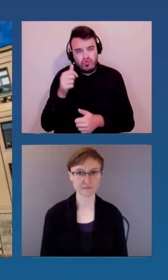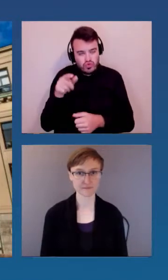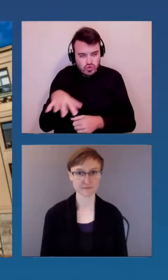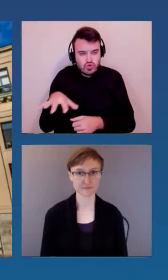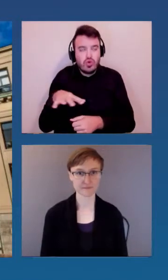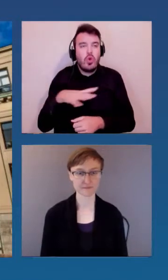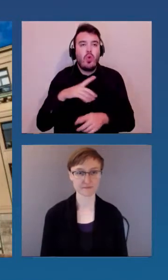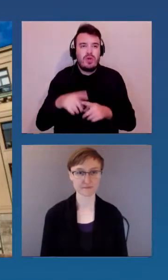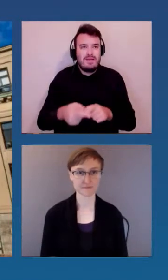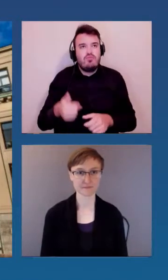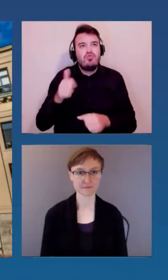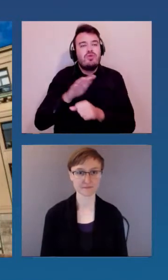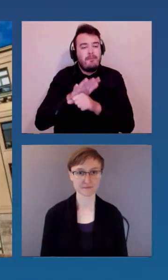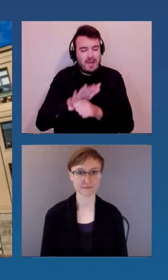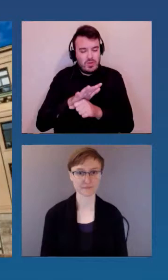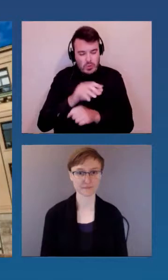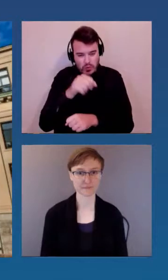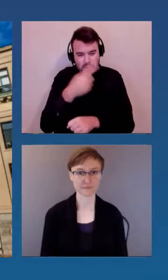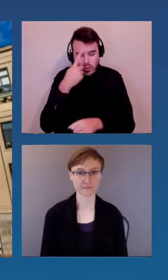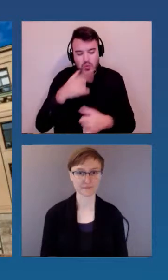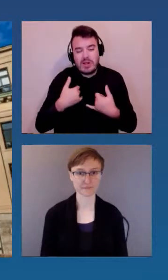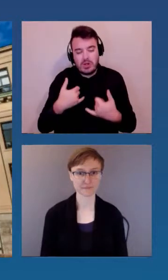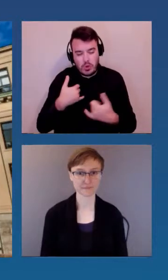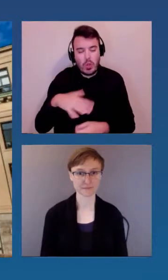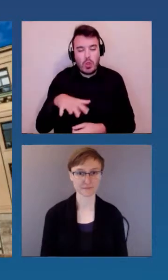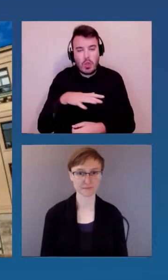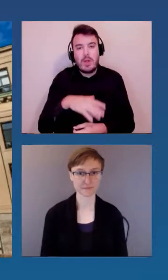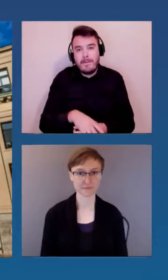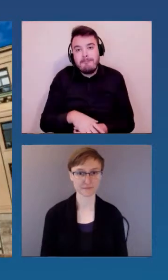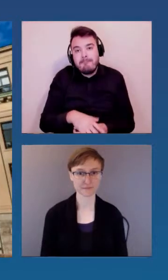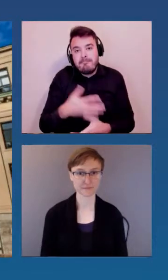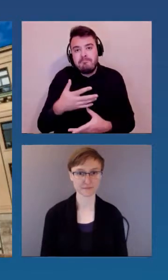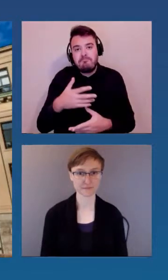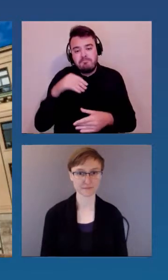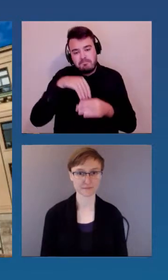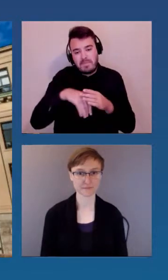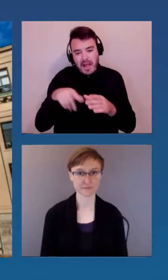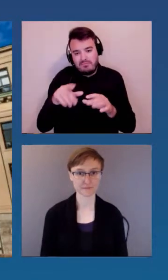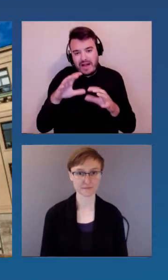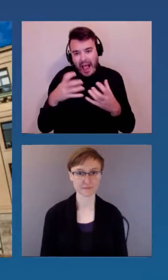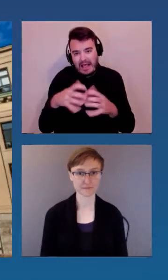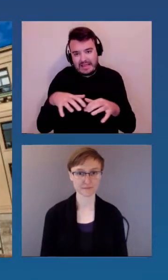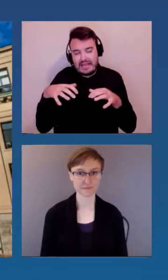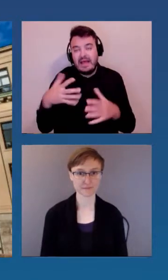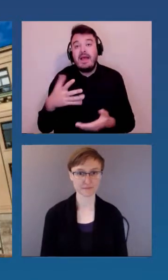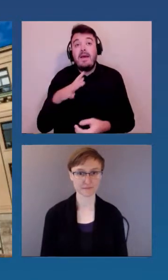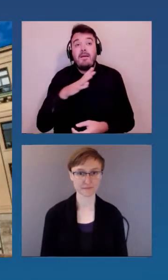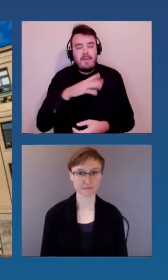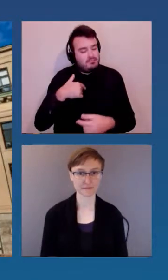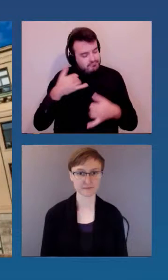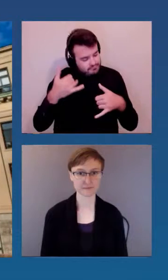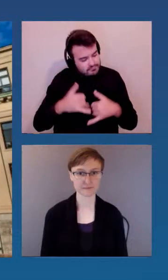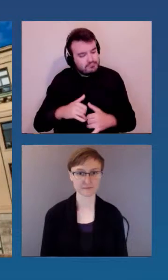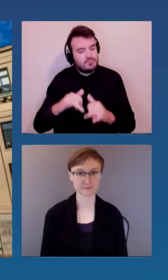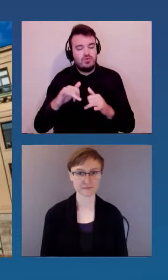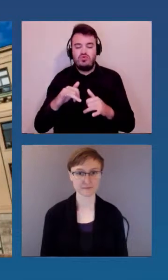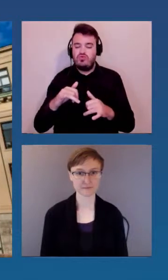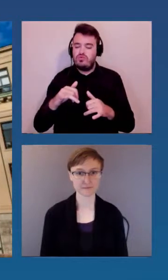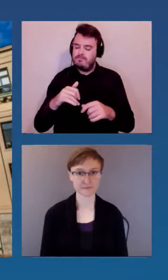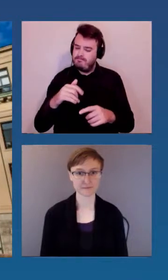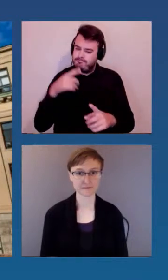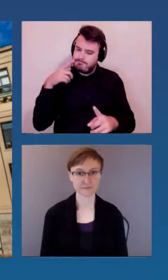thérapeutes qui sont à la disposition des étudiants. Et nous allons graduellement essayer de travailler, d'avoir des gens qui sont spécialisés par rapport à